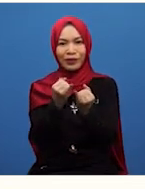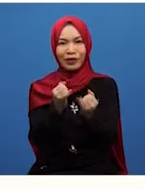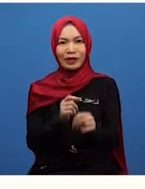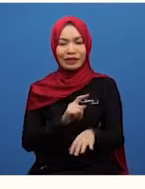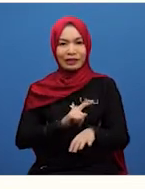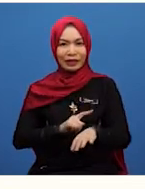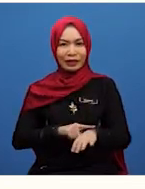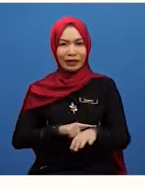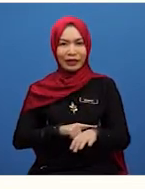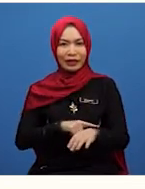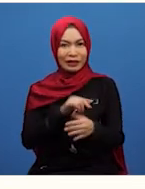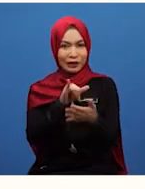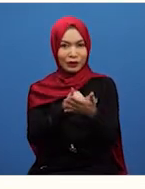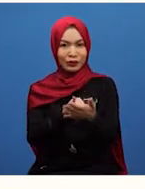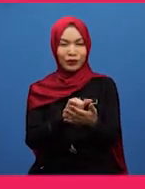di Sarawak.